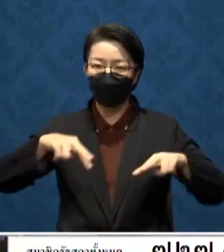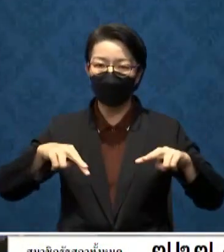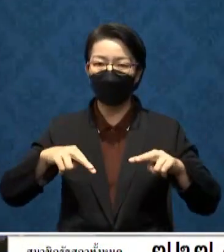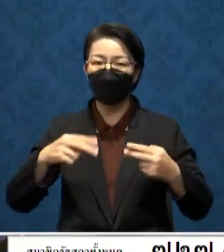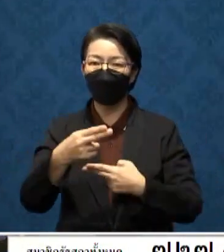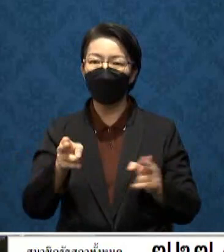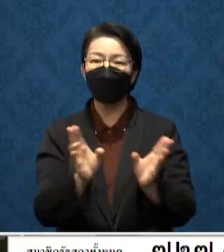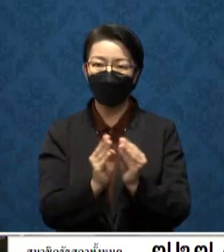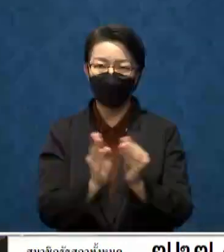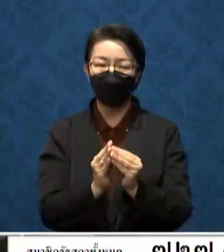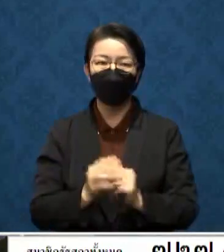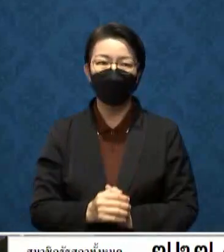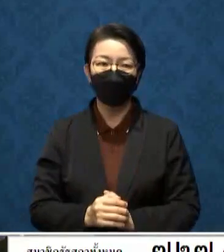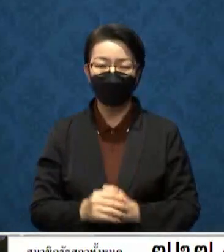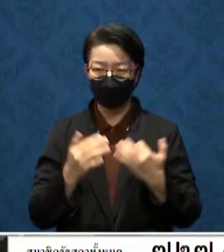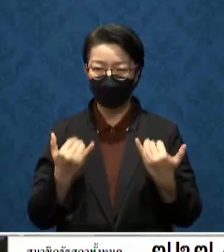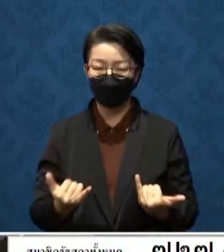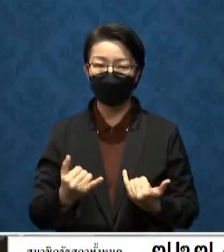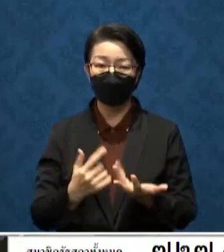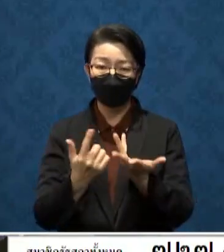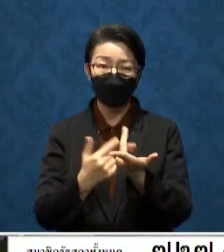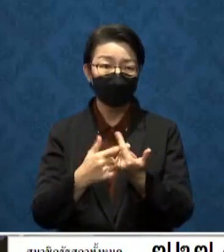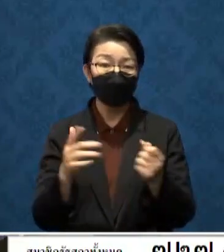มในระหว่างที่ไม่ครบเนี่ย